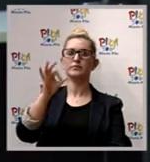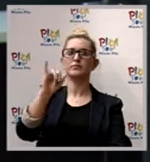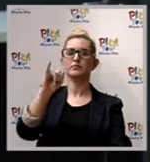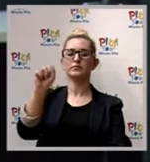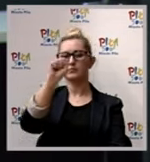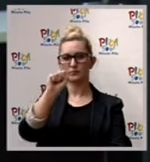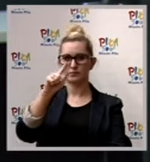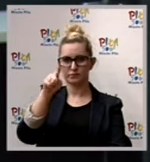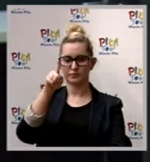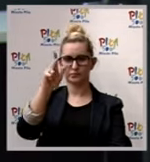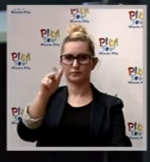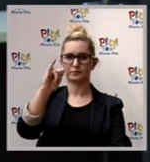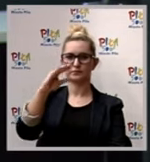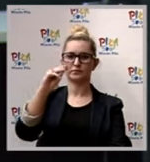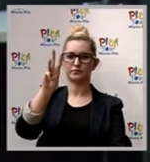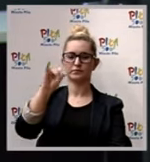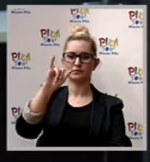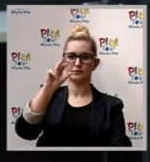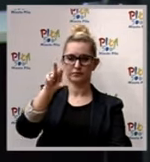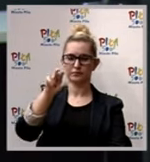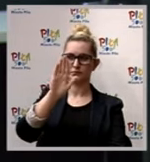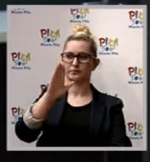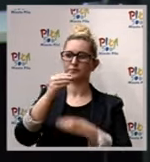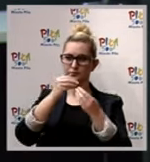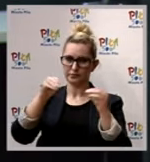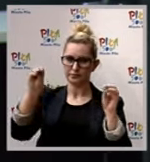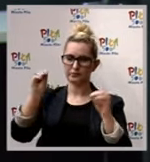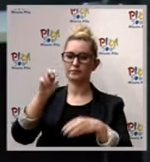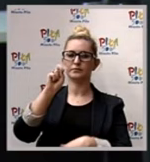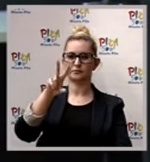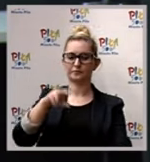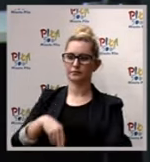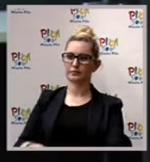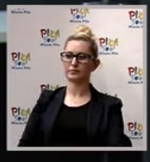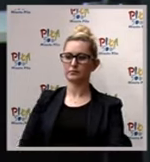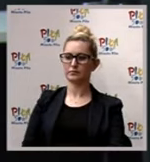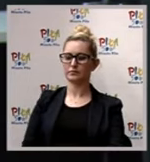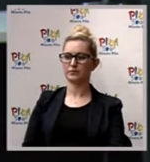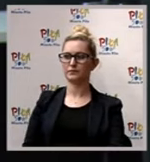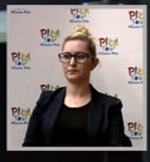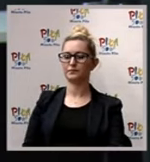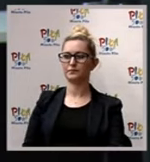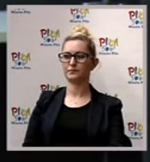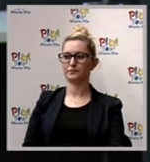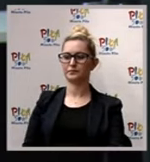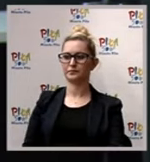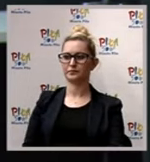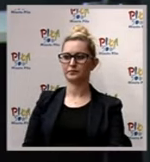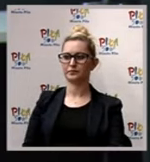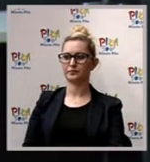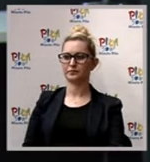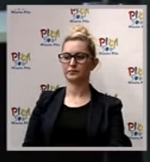Agnieszka Emilia Książkiewicz uzyskała więcej głosów za wyborem niż przeciw wyborowi i została